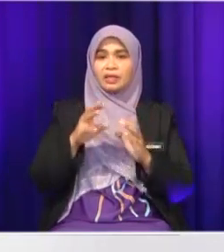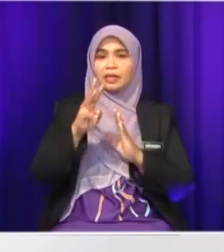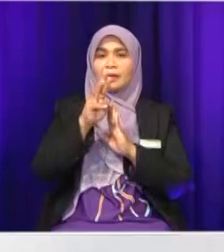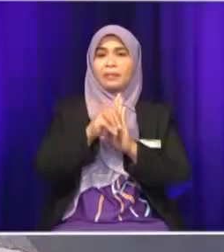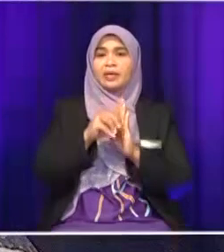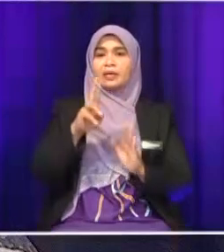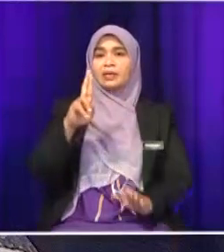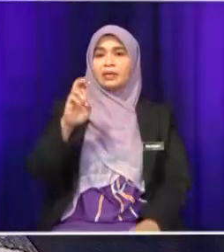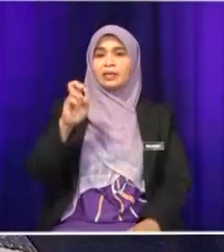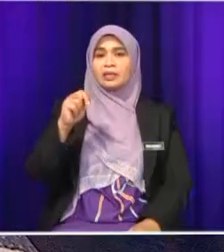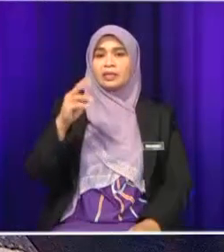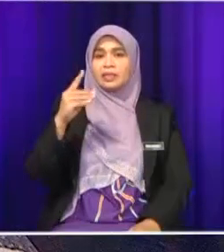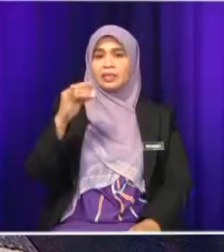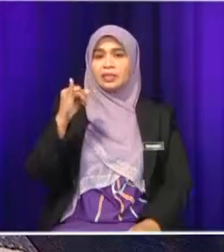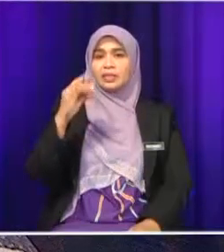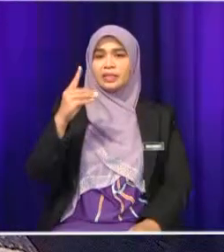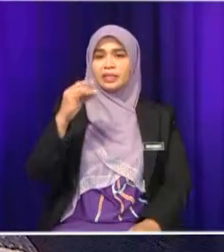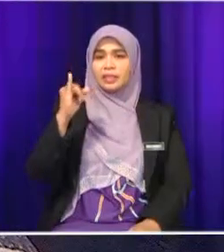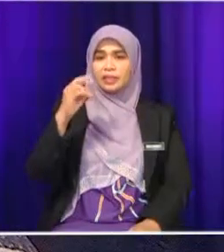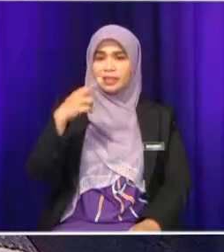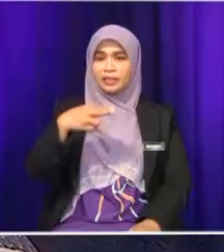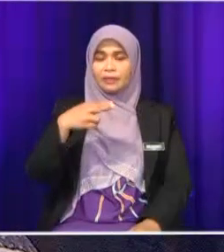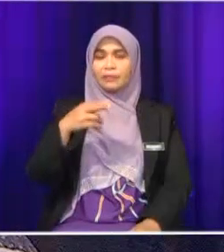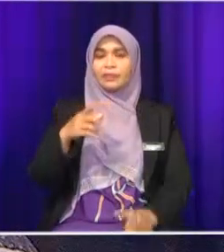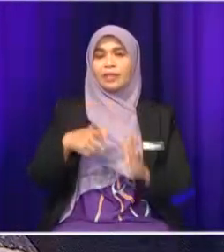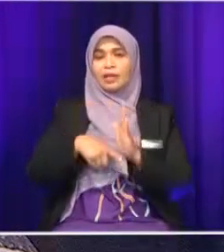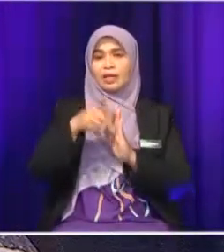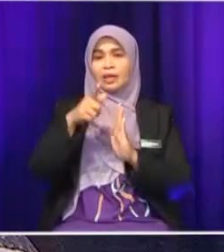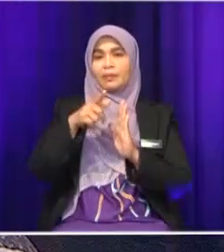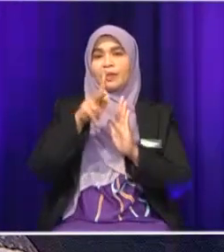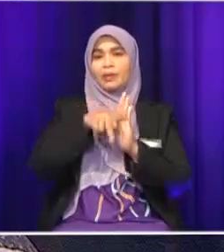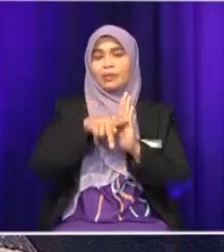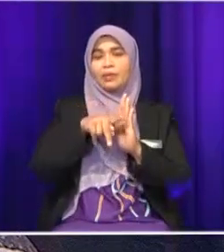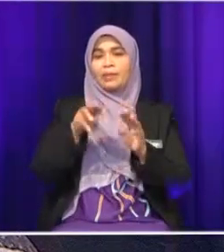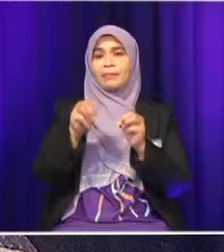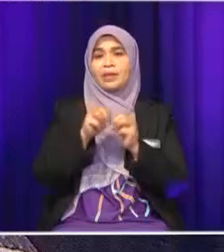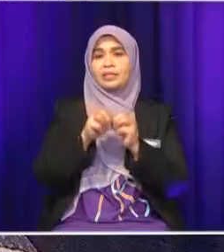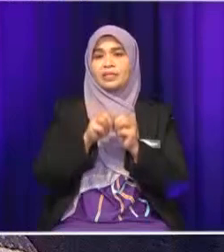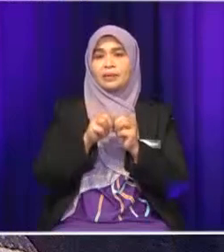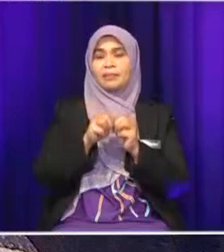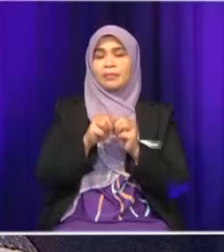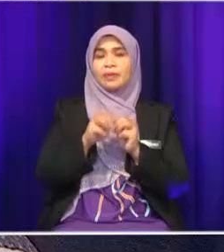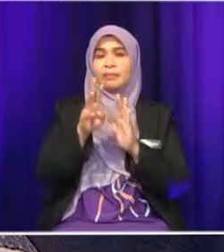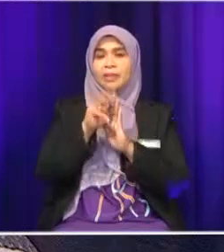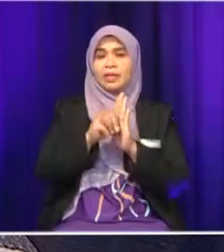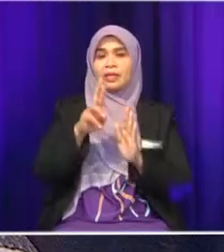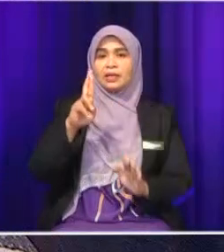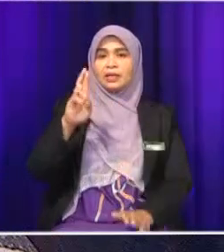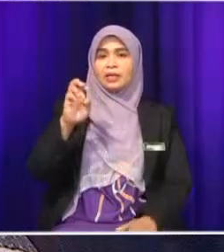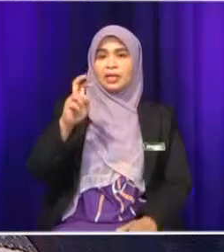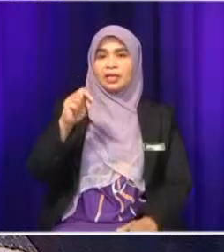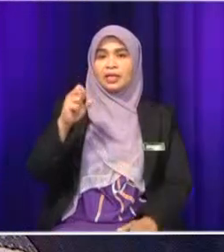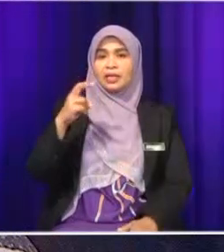kalau merinding merinding ini dia lebih kurang macam hari ini tapi kita menggunakan santai dan juga mengambil